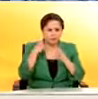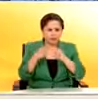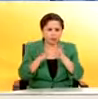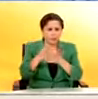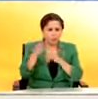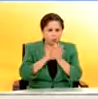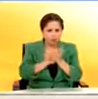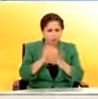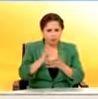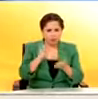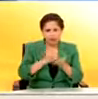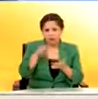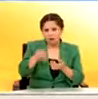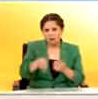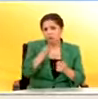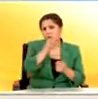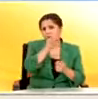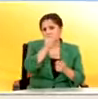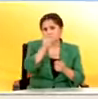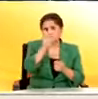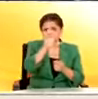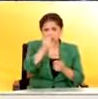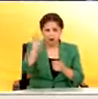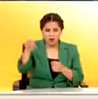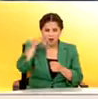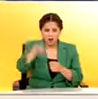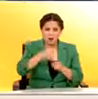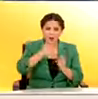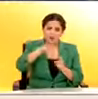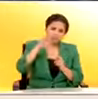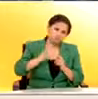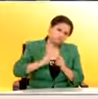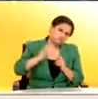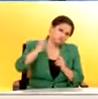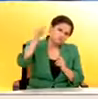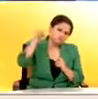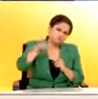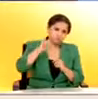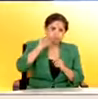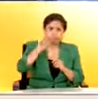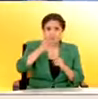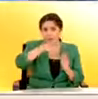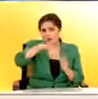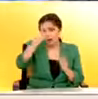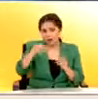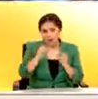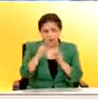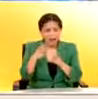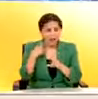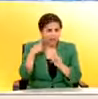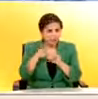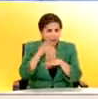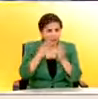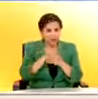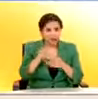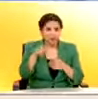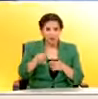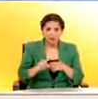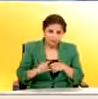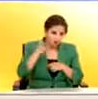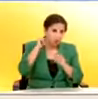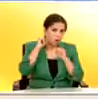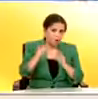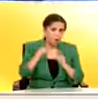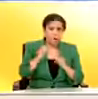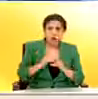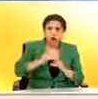में 14,500 फुट से अधिक की ऊंचाई पर आदि कैलाश में राज्य की पहली